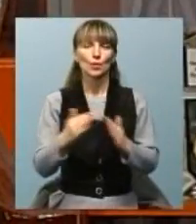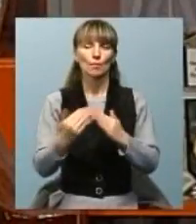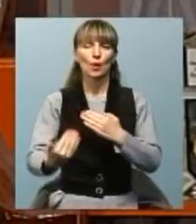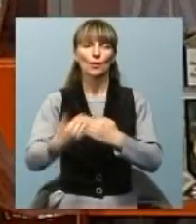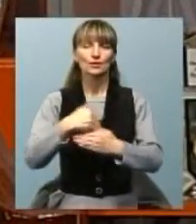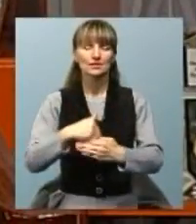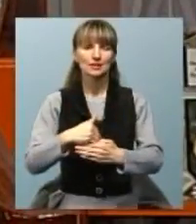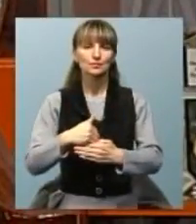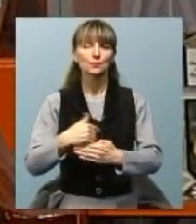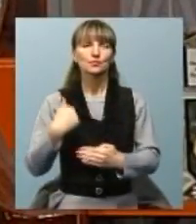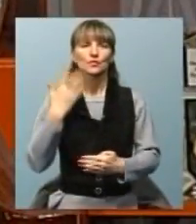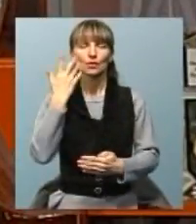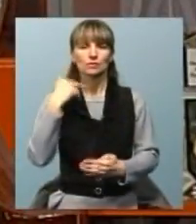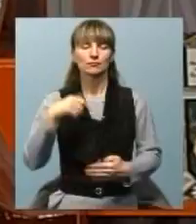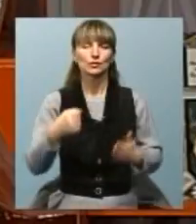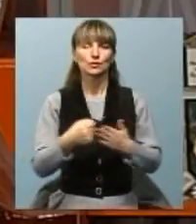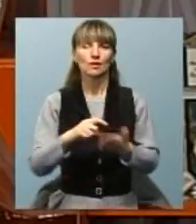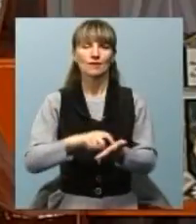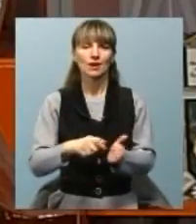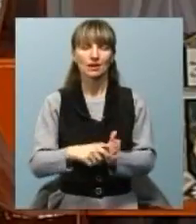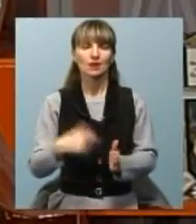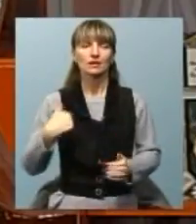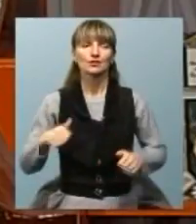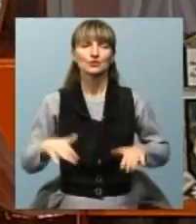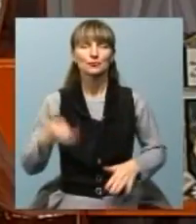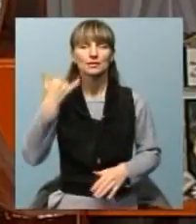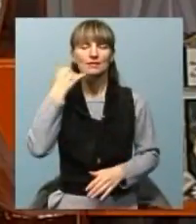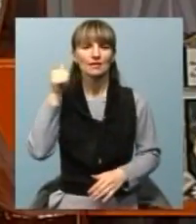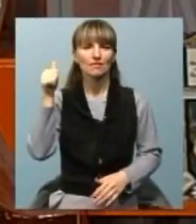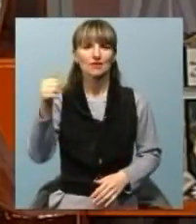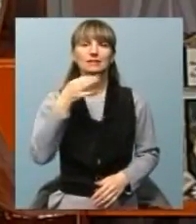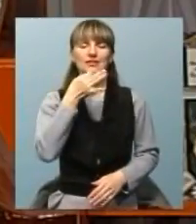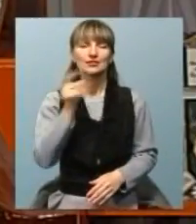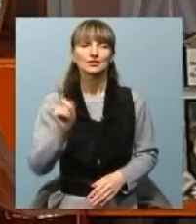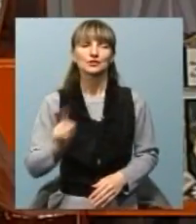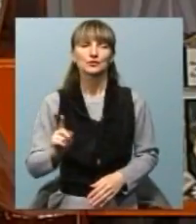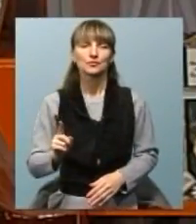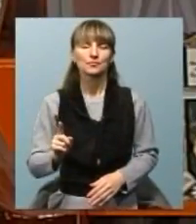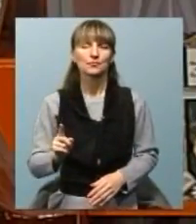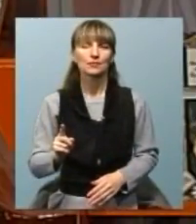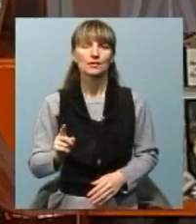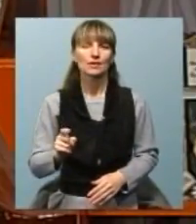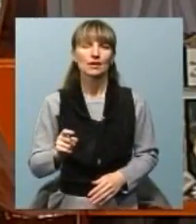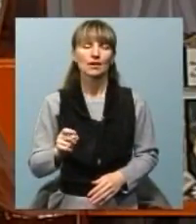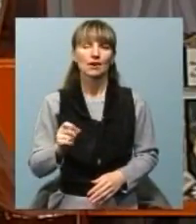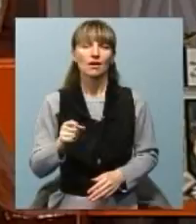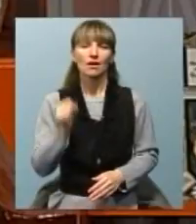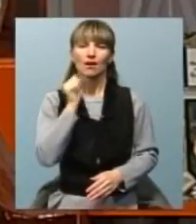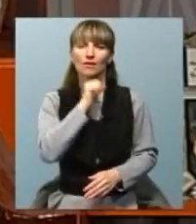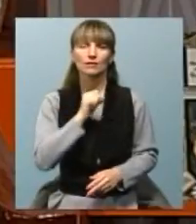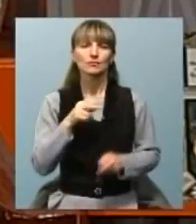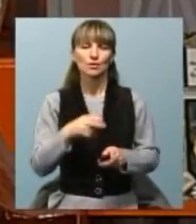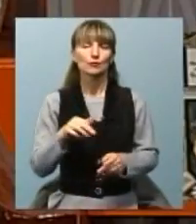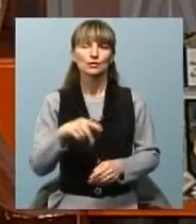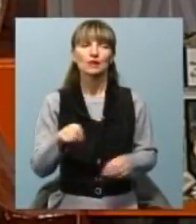сидять. Ми коли підійшли до квартири, я вирішив подзвонити в двері, сказати, що то грабування прийшло. Але мама сказала,